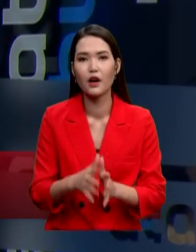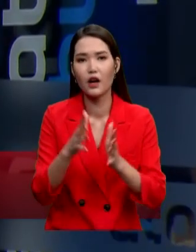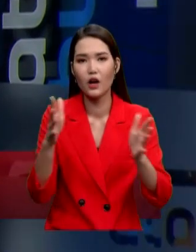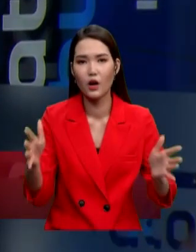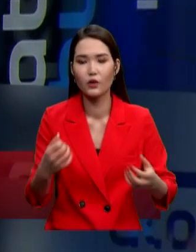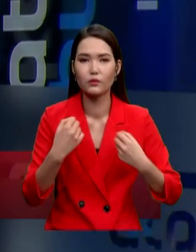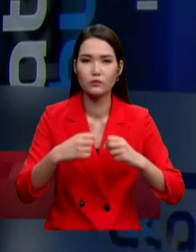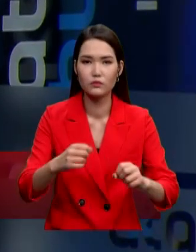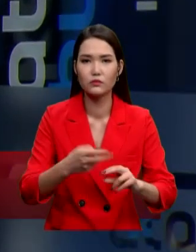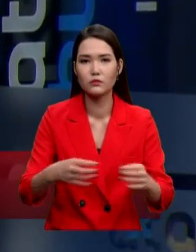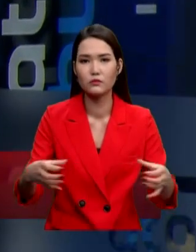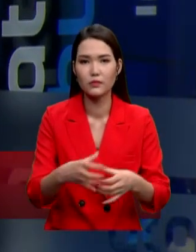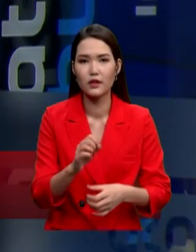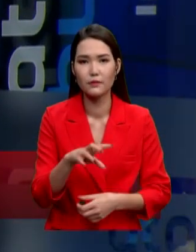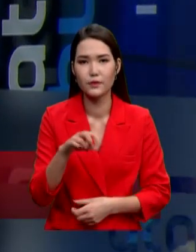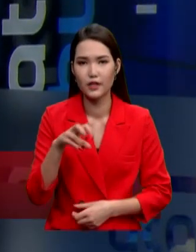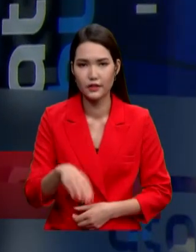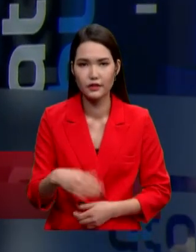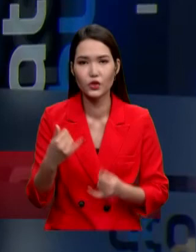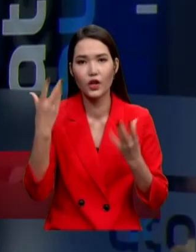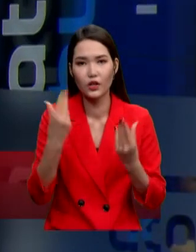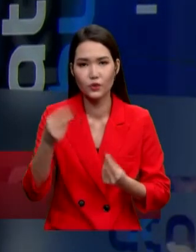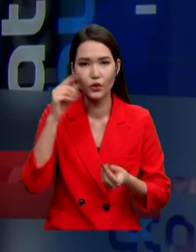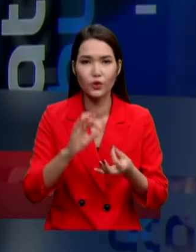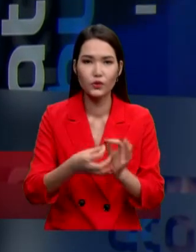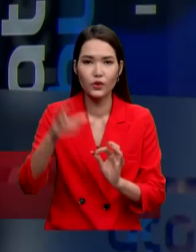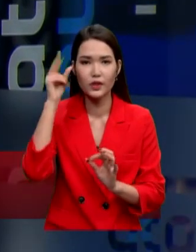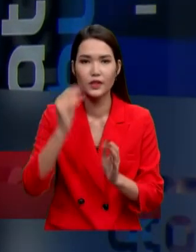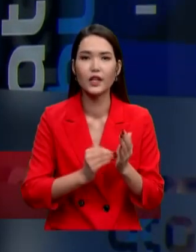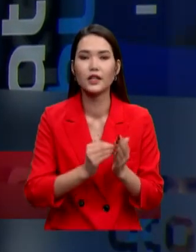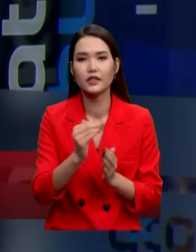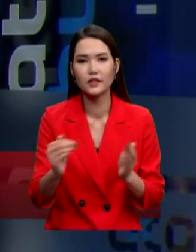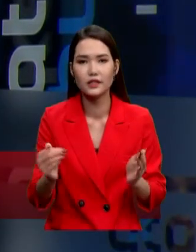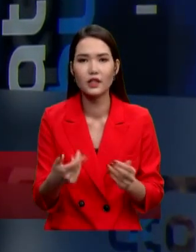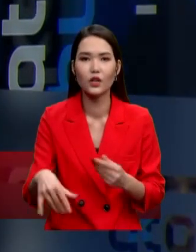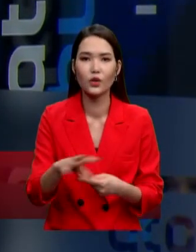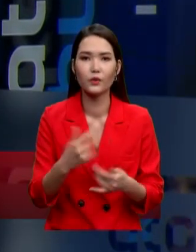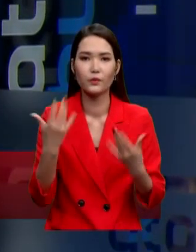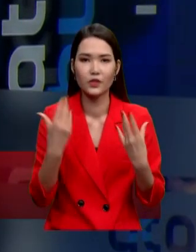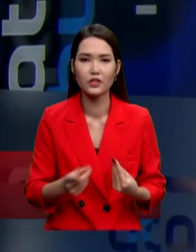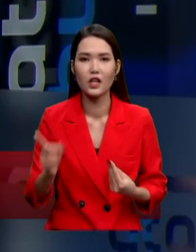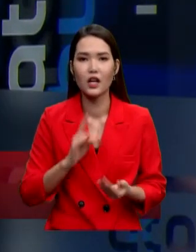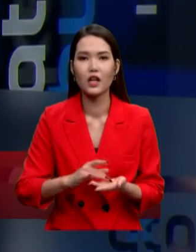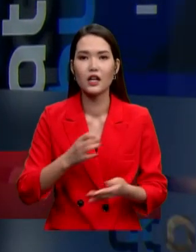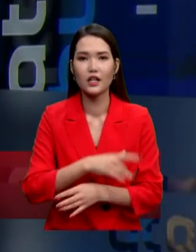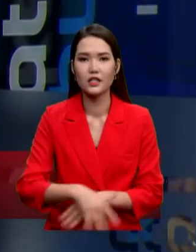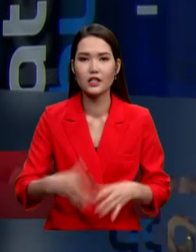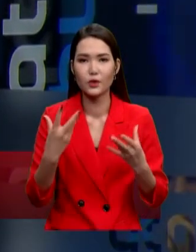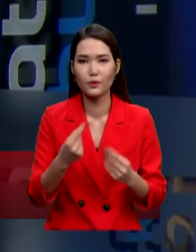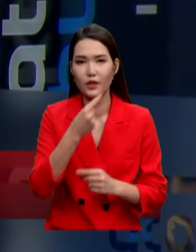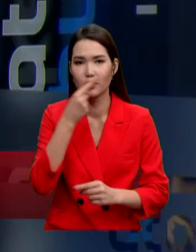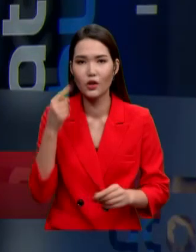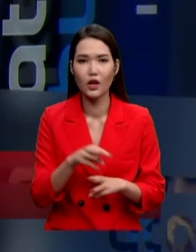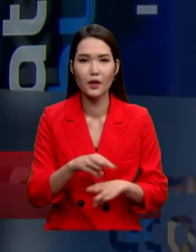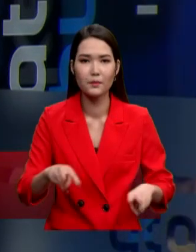огромным отрывом, партия Манат. Но, конечно, точные цифры и статистику все сегодня ждали от Центра избиркома.